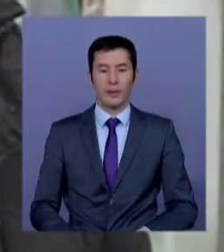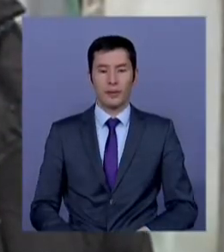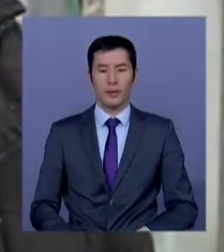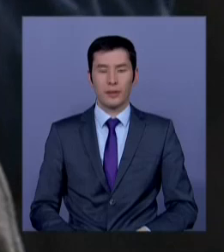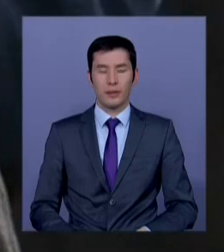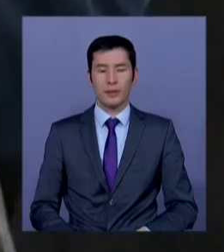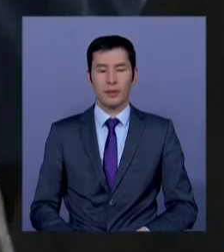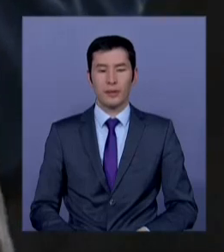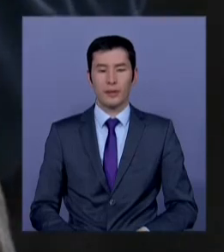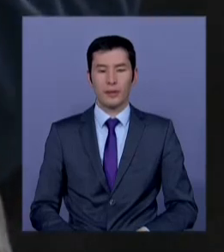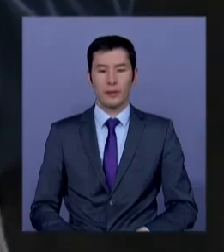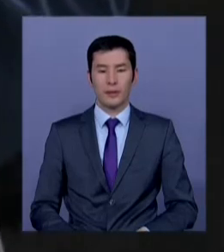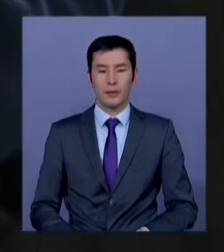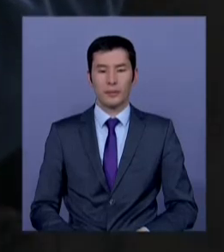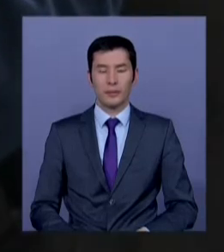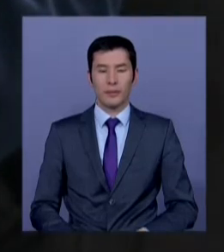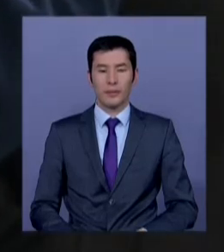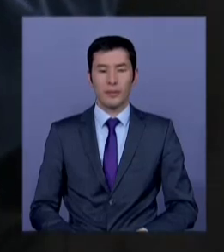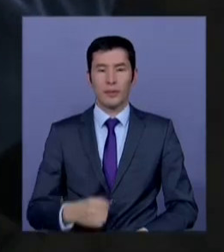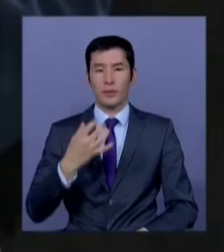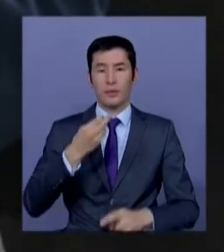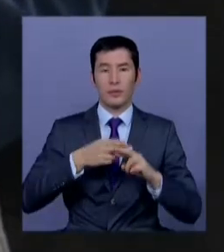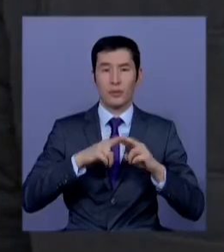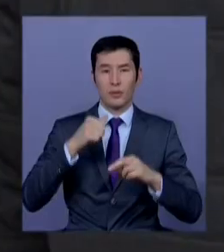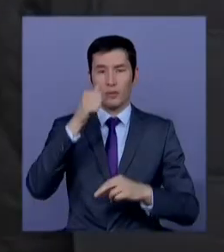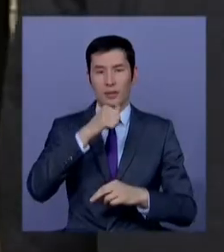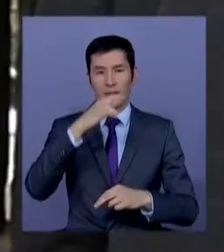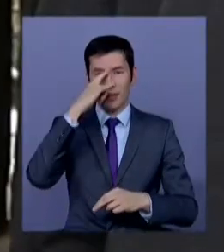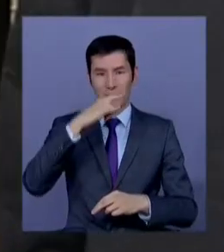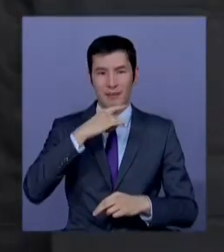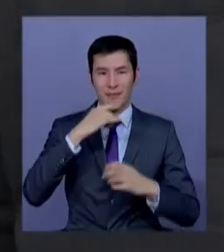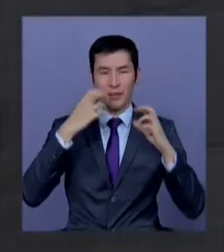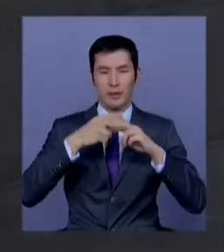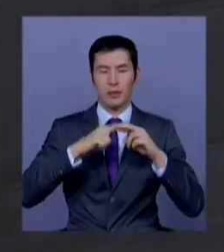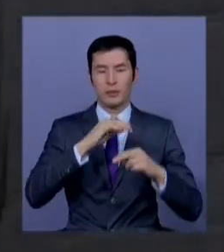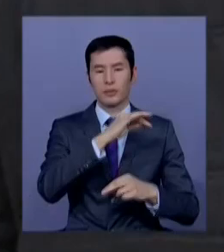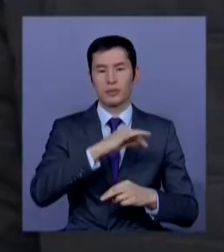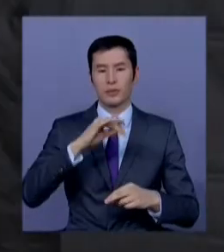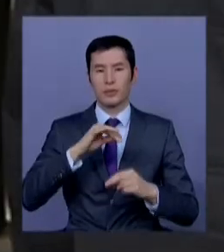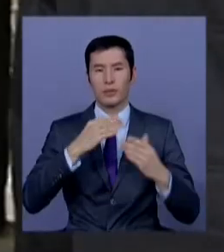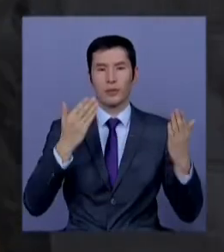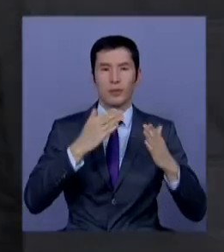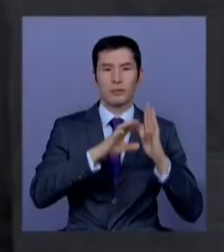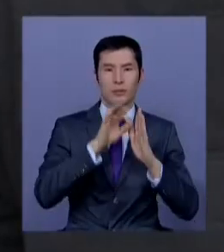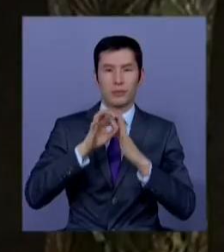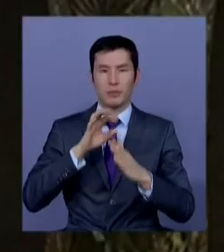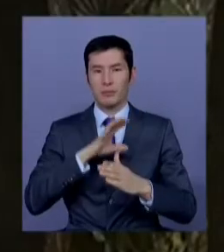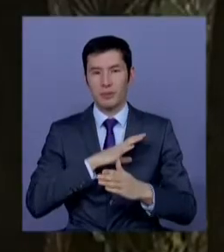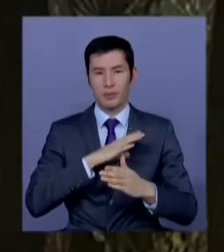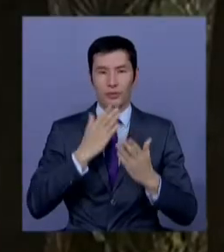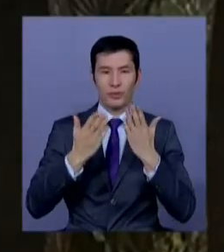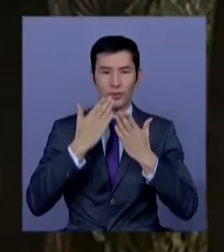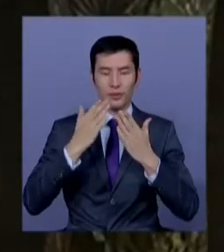бас редакторлығы қызметіне тағайындалды. Сол жылдары Қазақ радиосы әдебиетіміздің таңдаулы туындыларымен толыққан еді деп еске